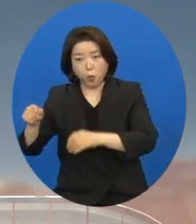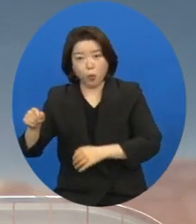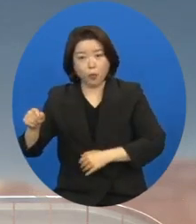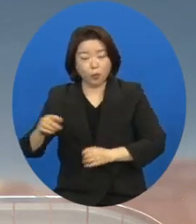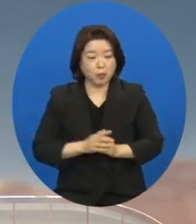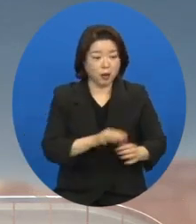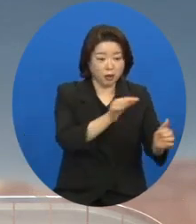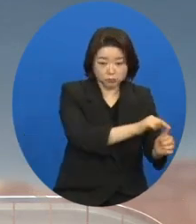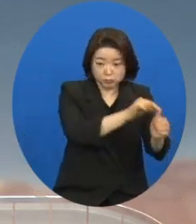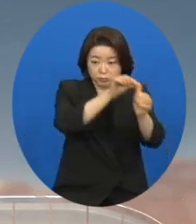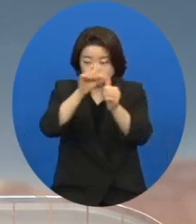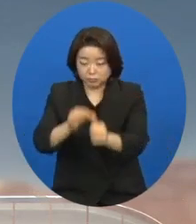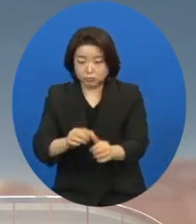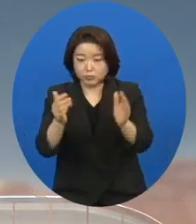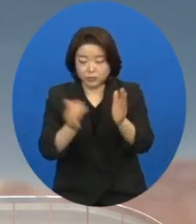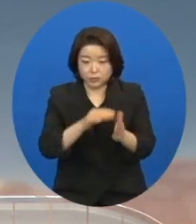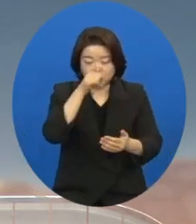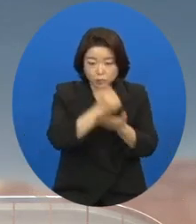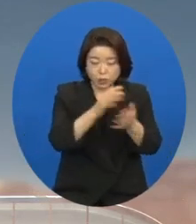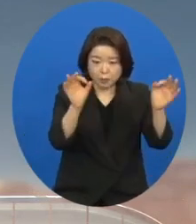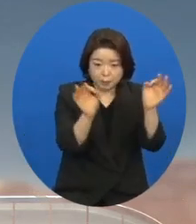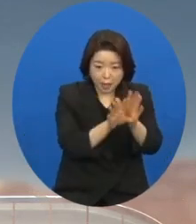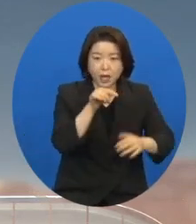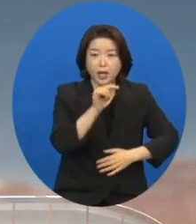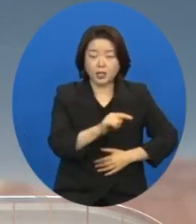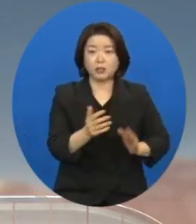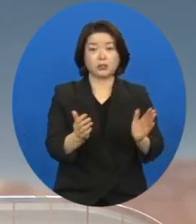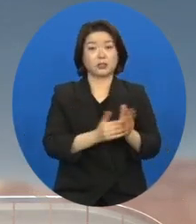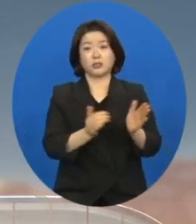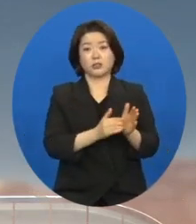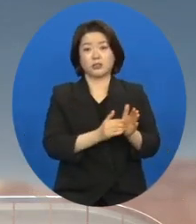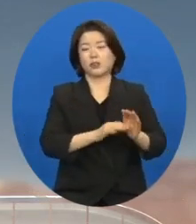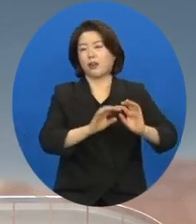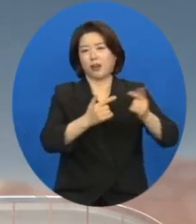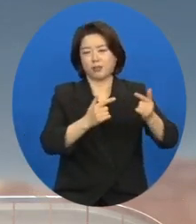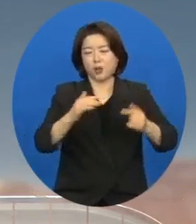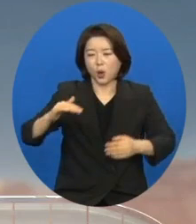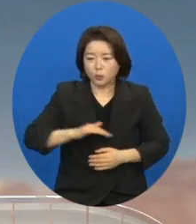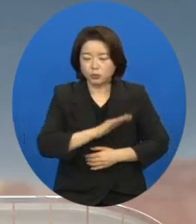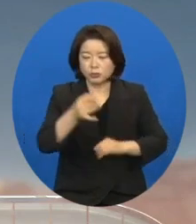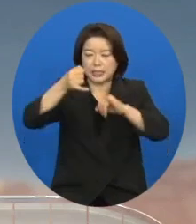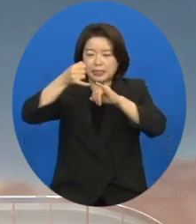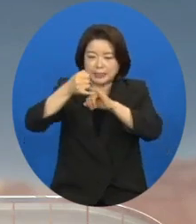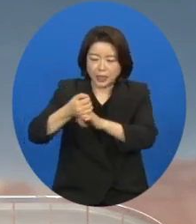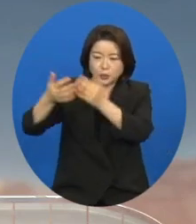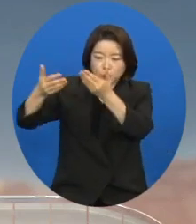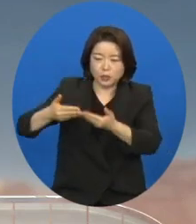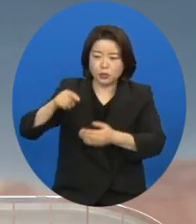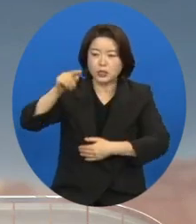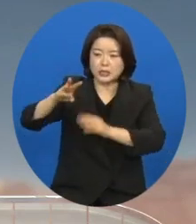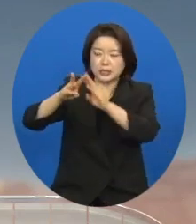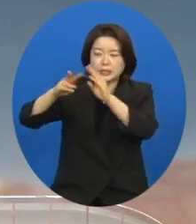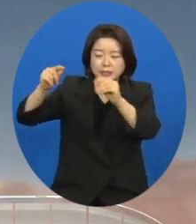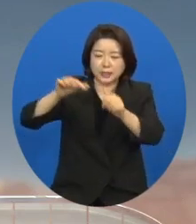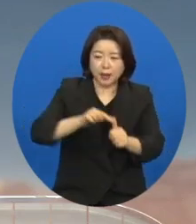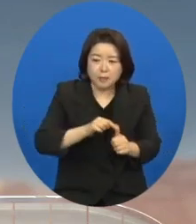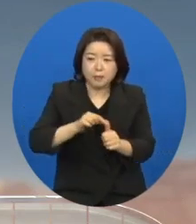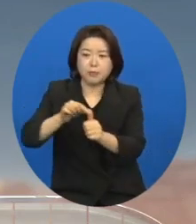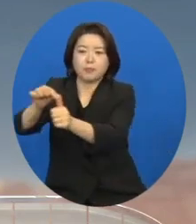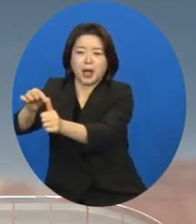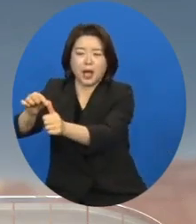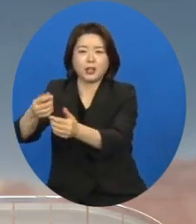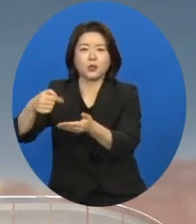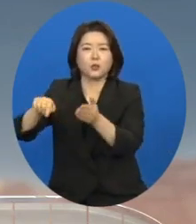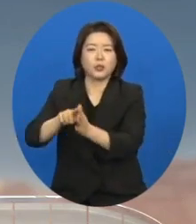그걸로 건짐 받고 죄사함 받고 끝이 아니라 우리를 약속하신 땅으로 들어가게 하시려고 건져주신 거예요.